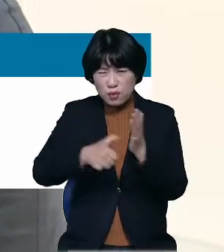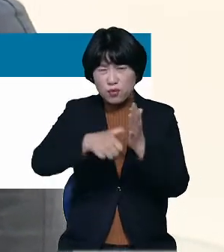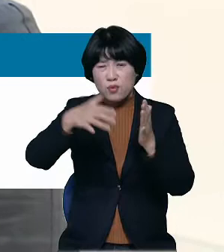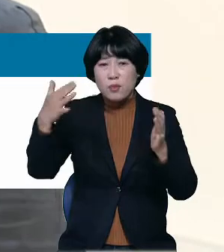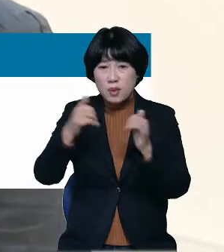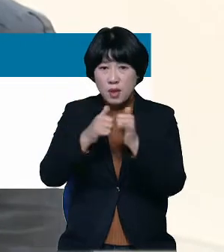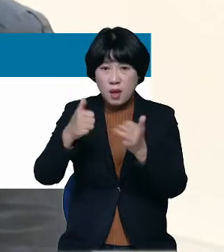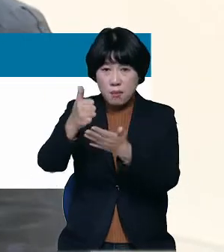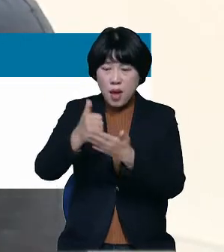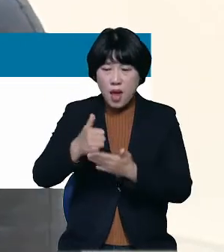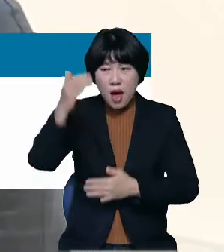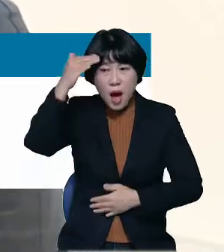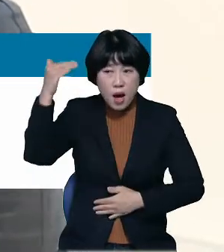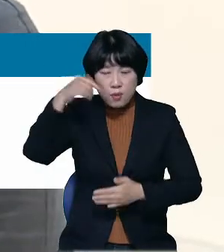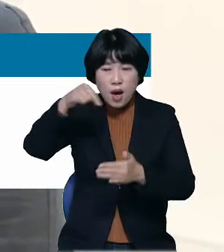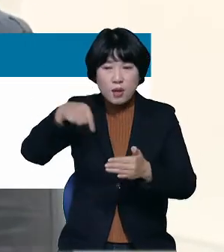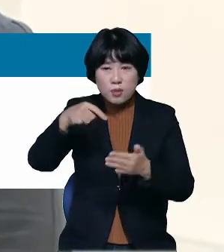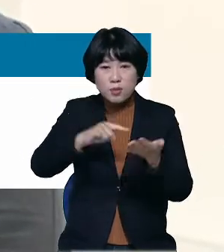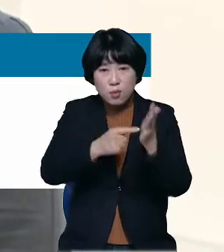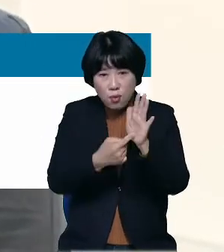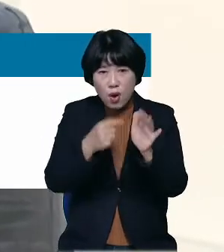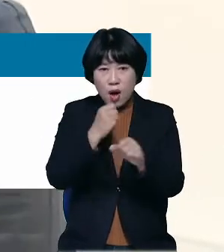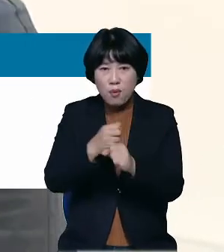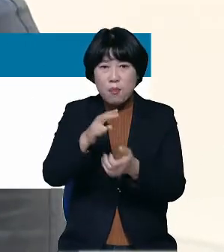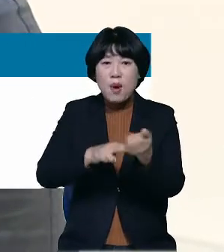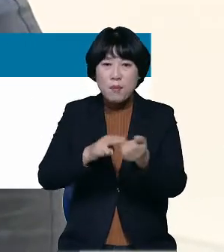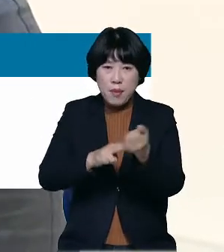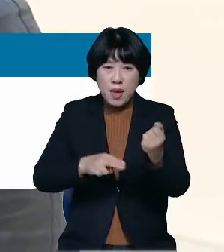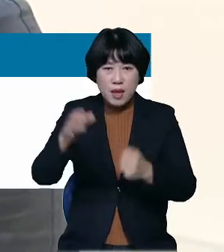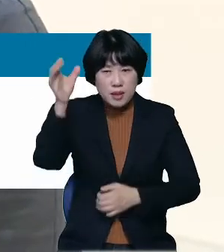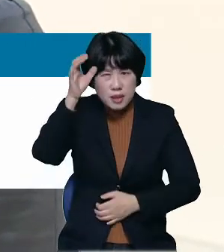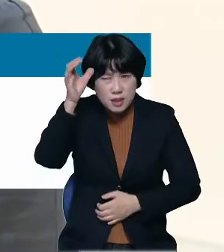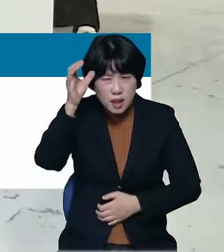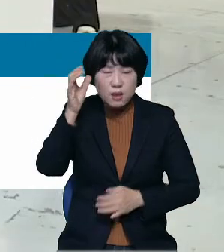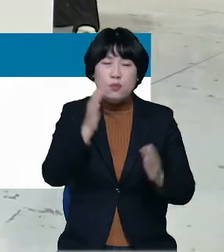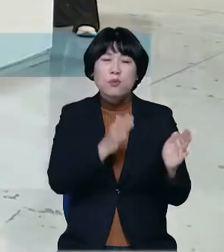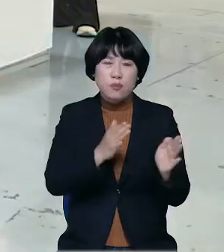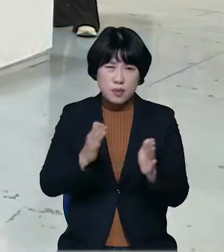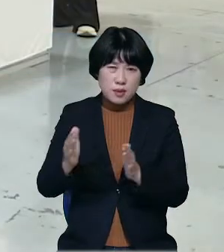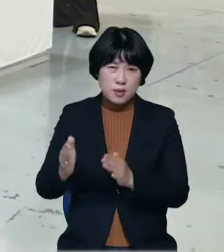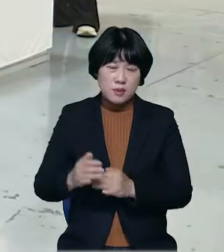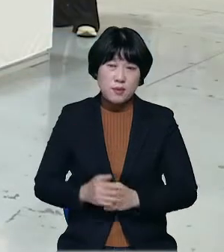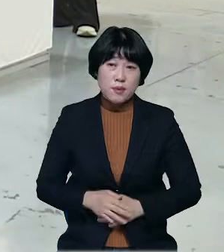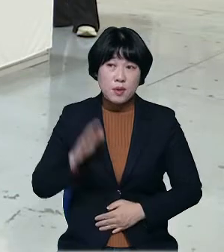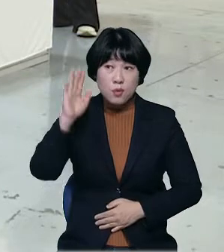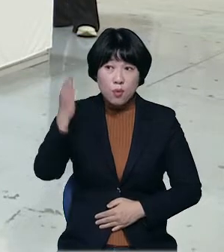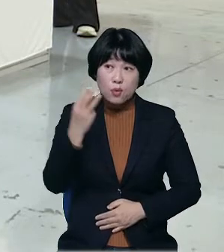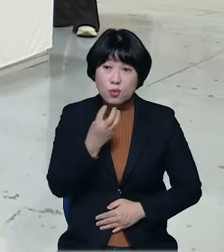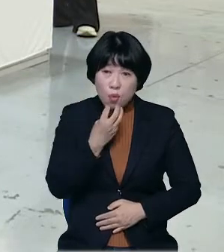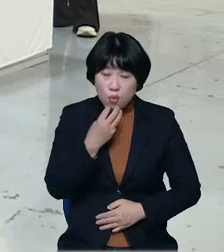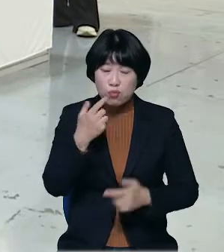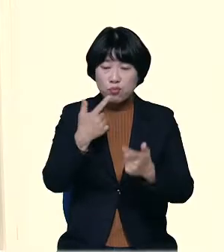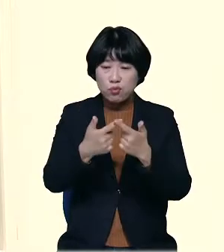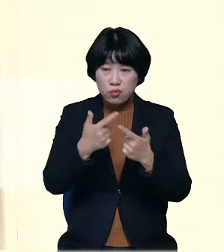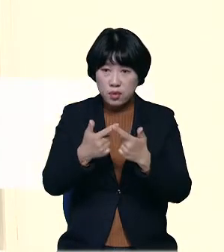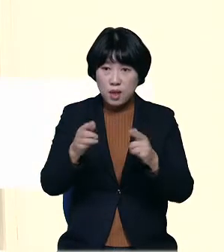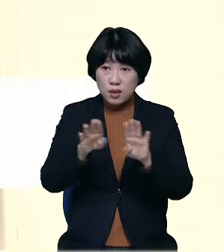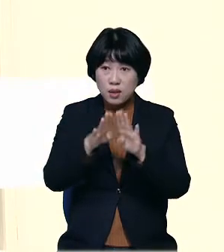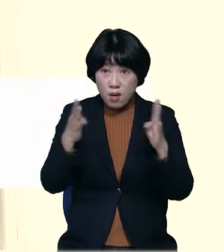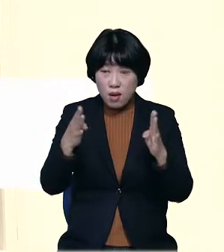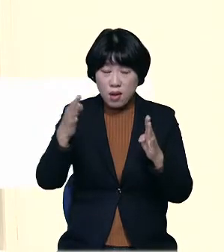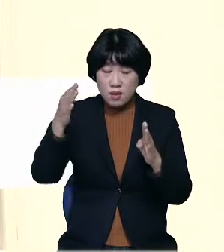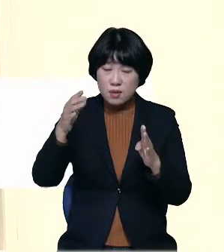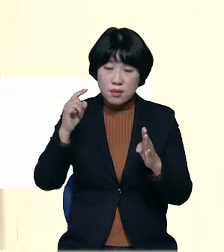한국에 소개하고 거기서 이제 판매가 되기를 기대하면서. 최근 서울과 부산에서 열린